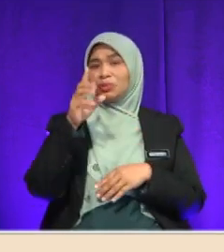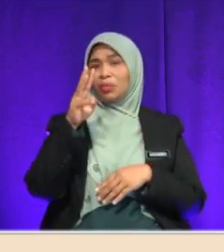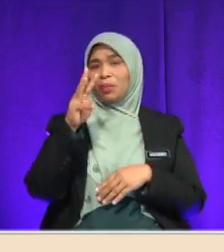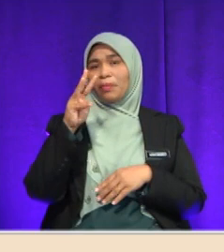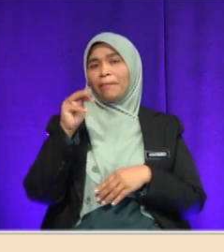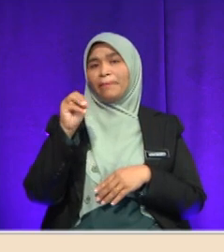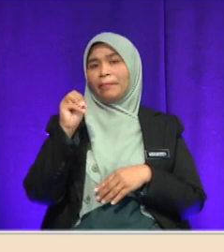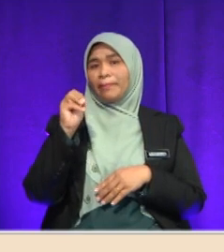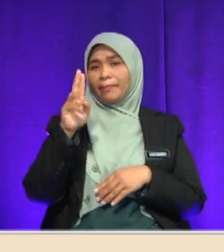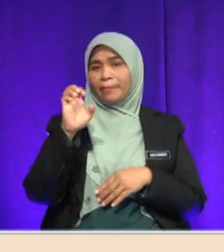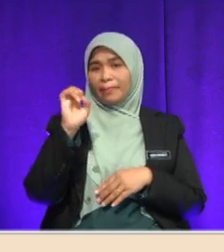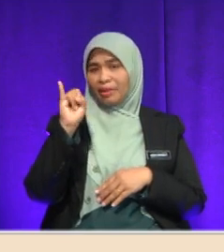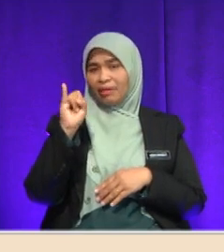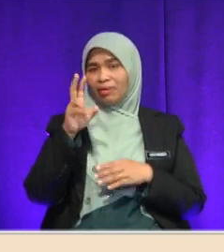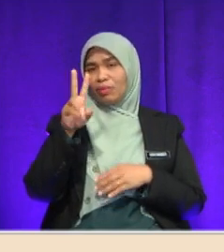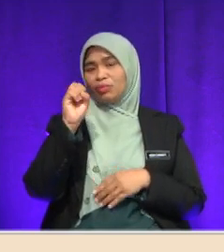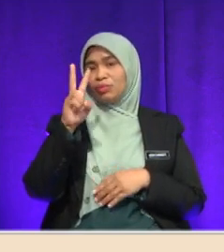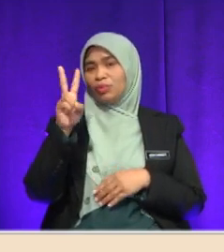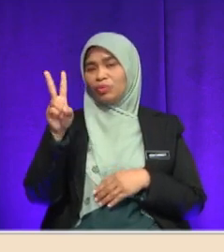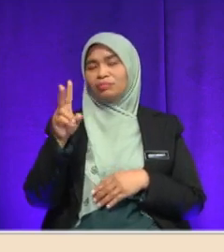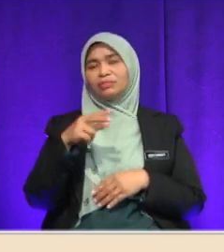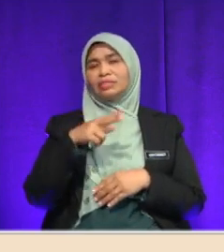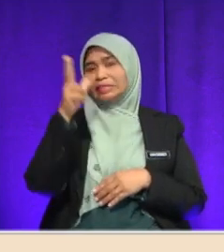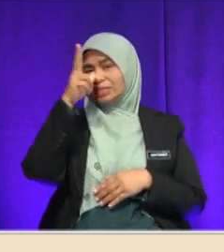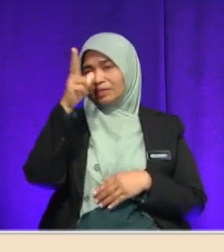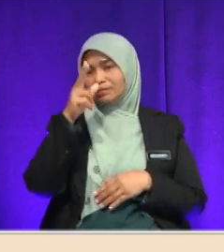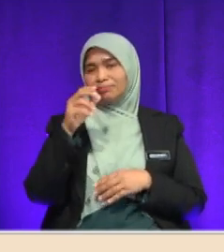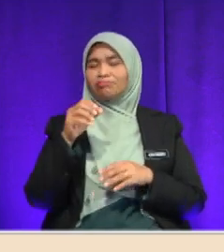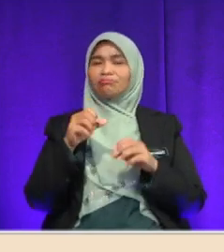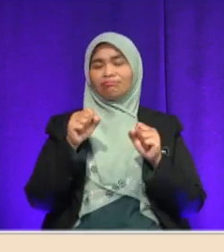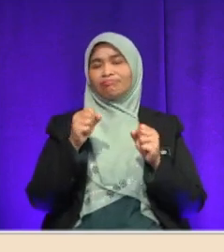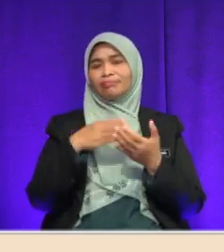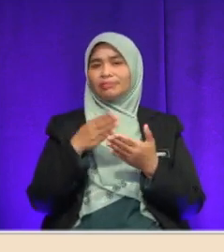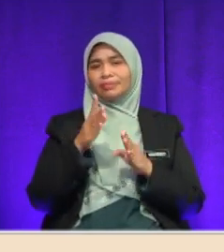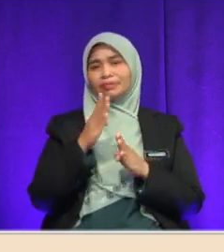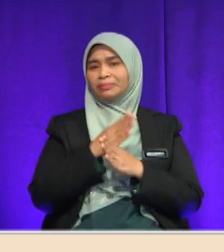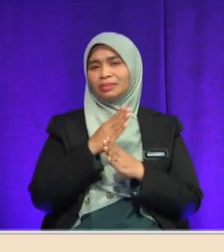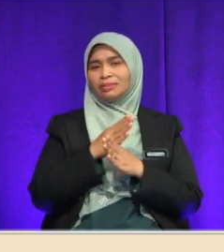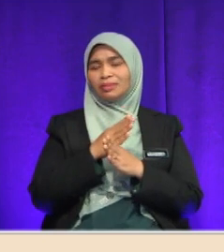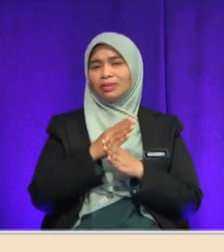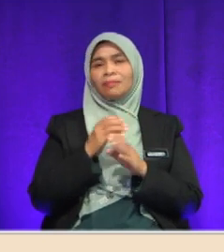kerajaan memberi kebenaran untuk dari sudut pemakaian pelitup muka lebih